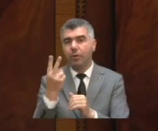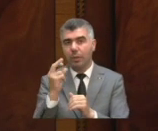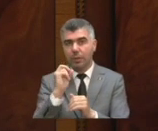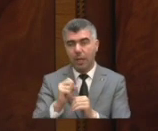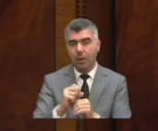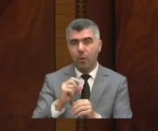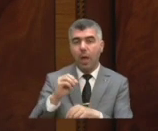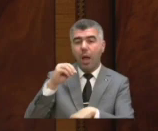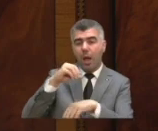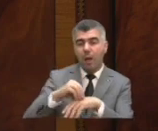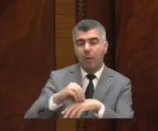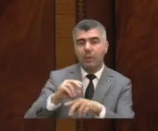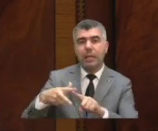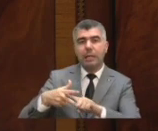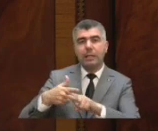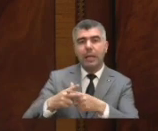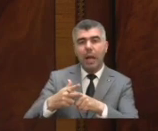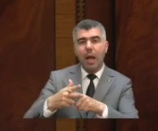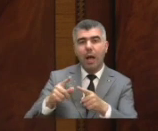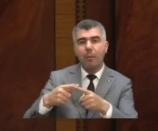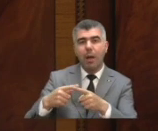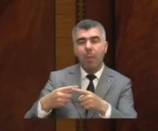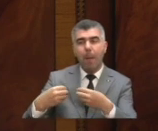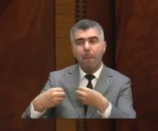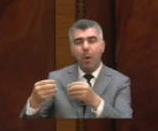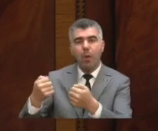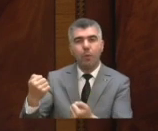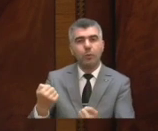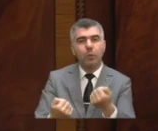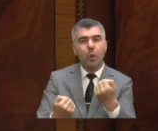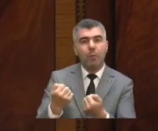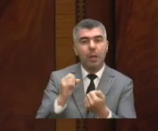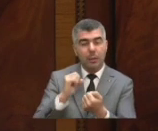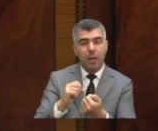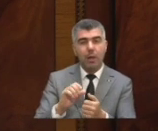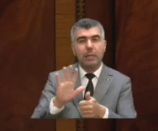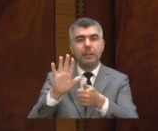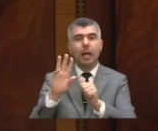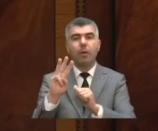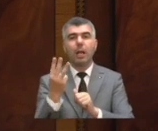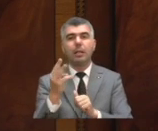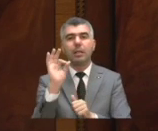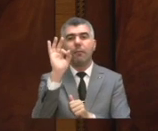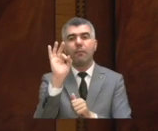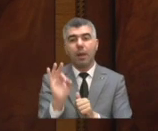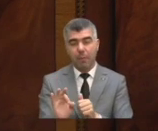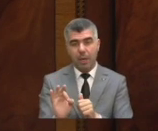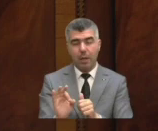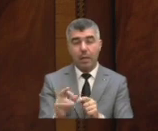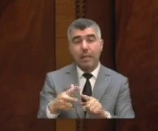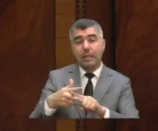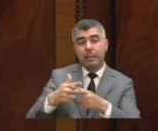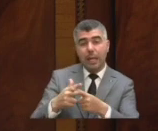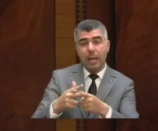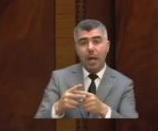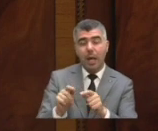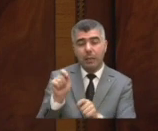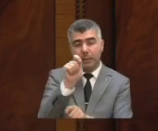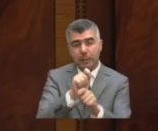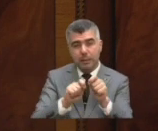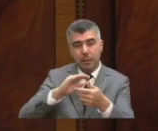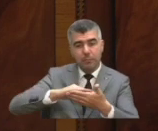صادرات الصناعات صناعه السيارات ب 36% صادرات الصناعات الالكترونيه